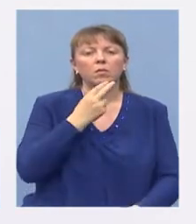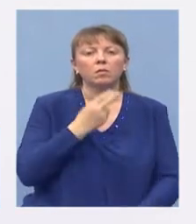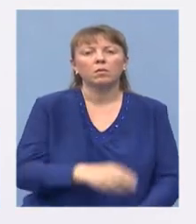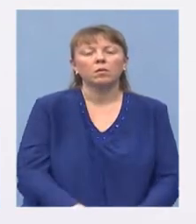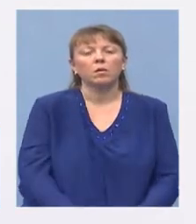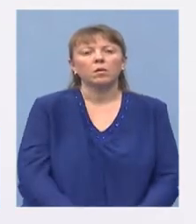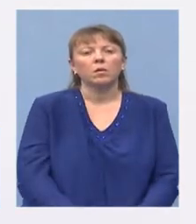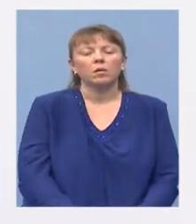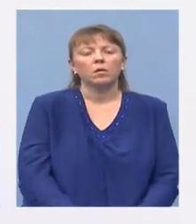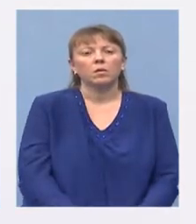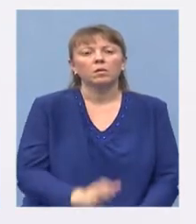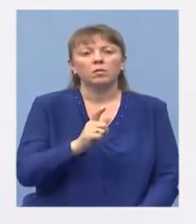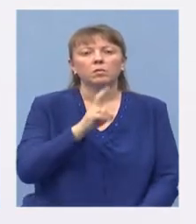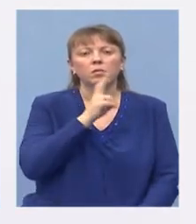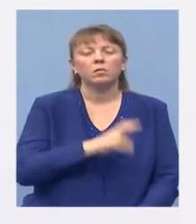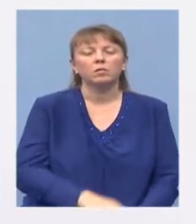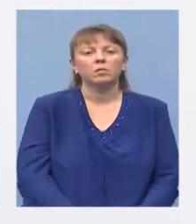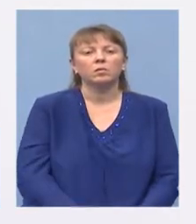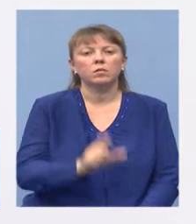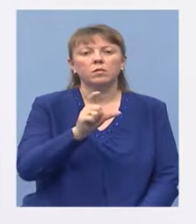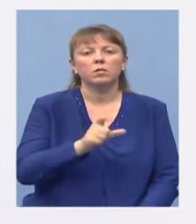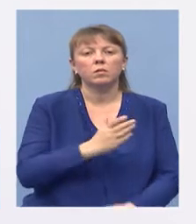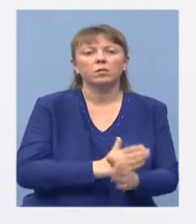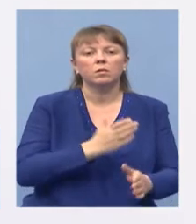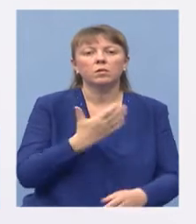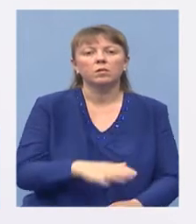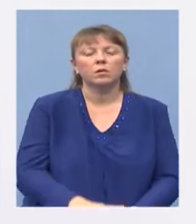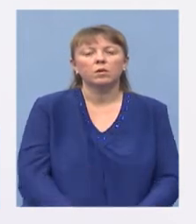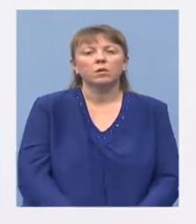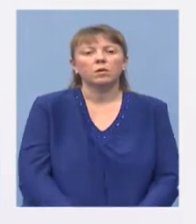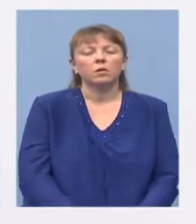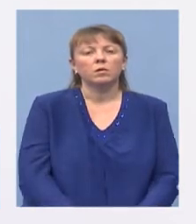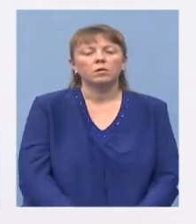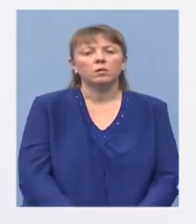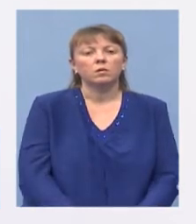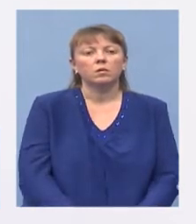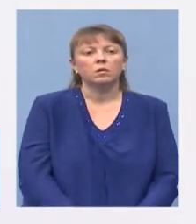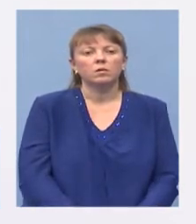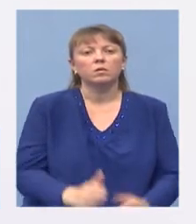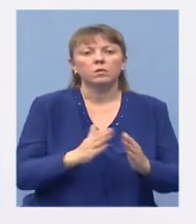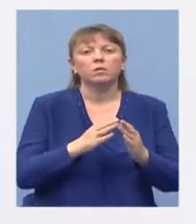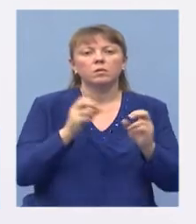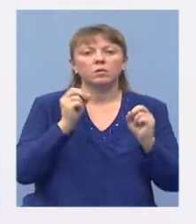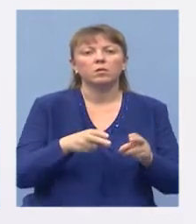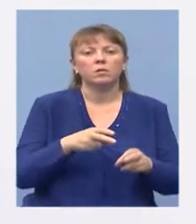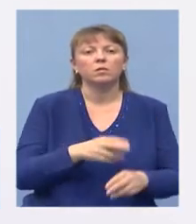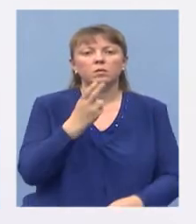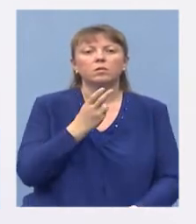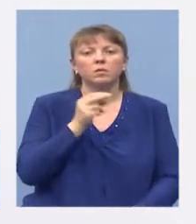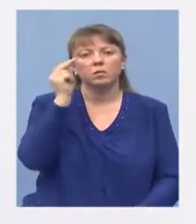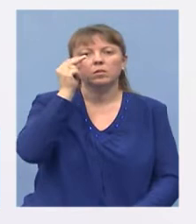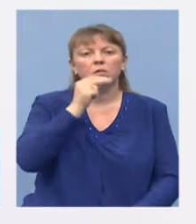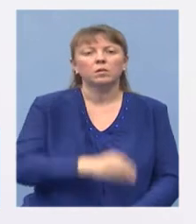большое внимание оказанию государственных услуг лицам с ограниченными возможностями. Помимо оказания государственных услуг, на дому специалисты ЦОНа обучены